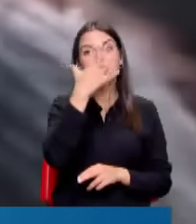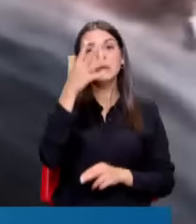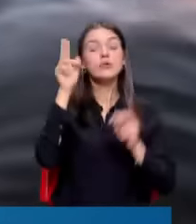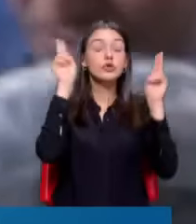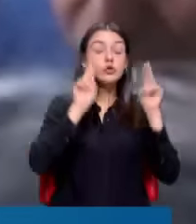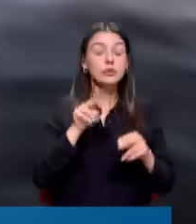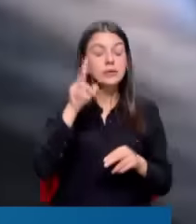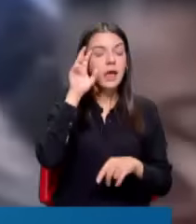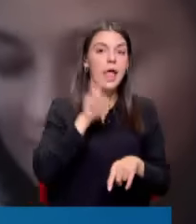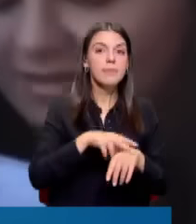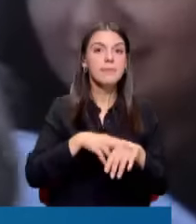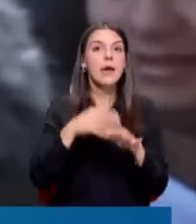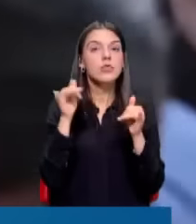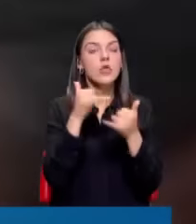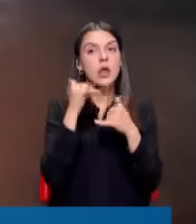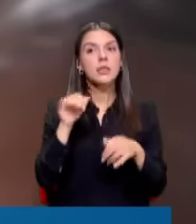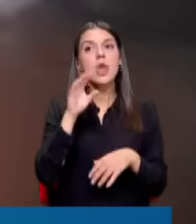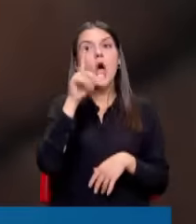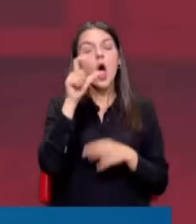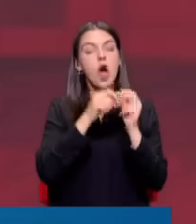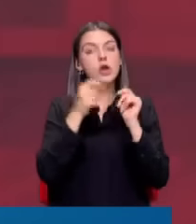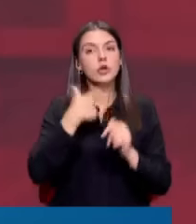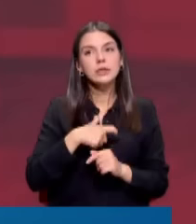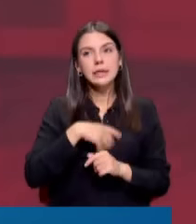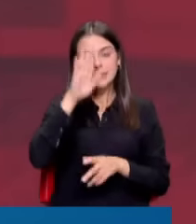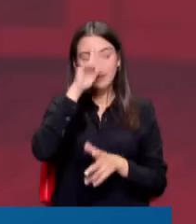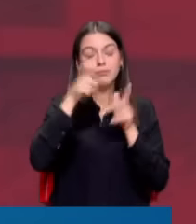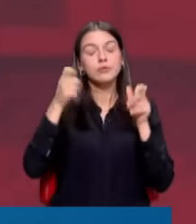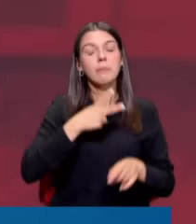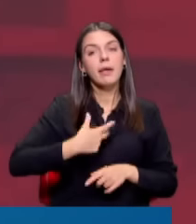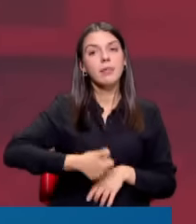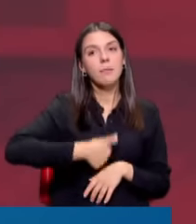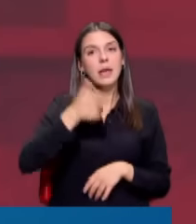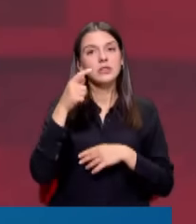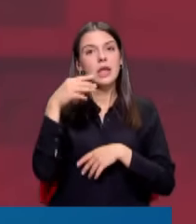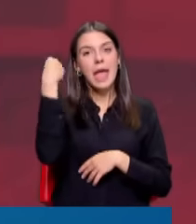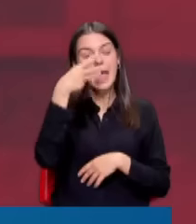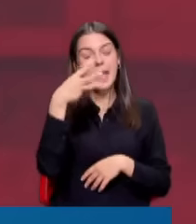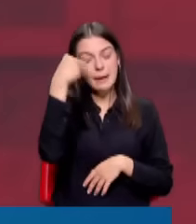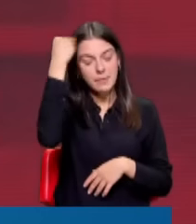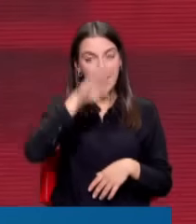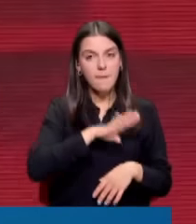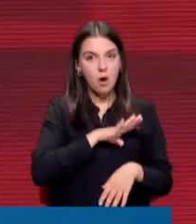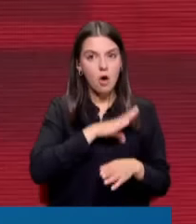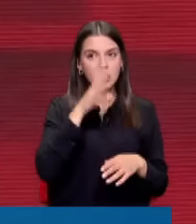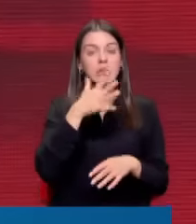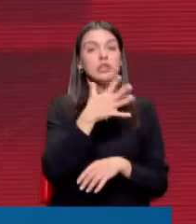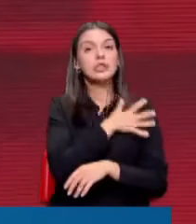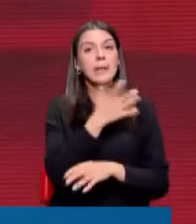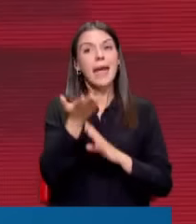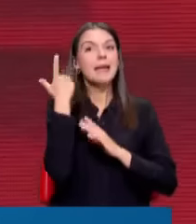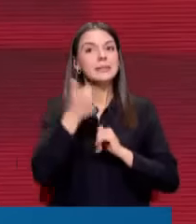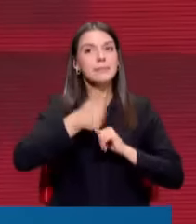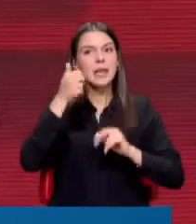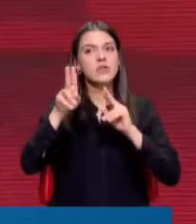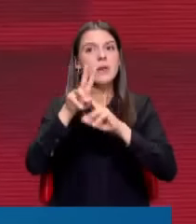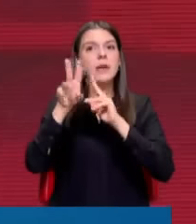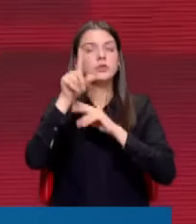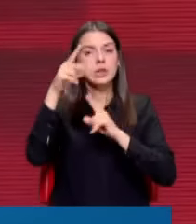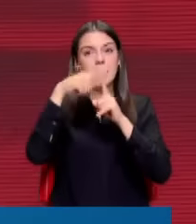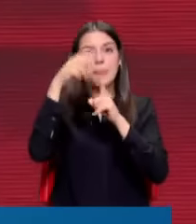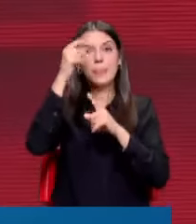Anma Töreni'nde CHP lideri Özgür Özel, İBB Başkanı Ekrem İmamoğlu, CHP'nin eski Genel Başkanı Kılıçdaroğlu, TİP Genel